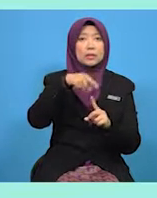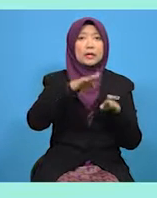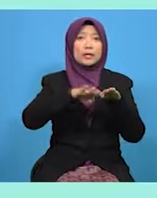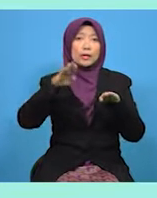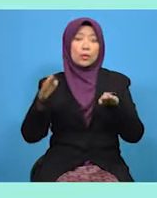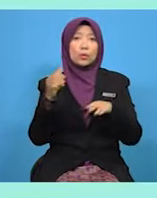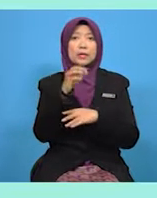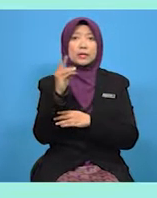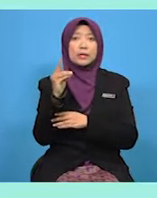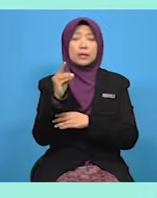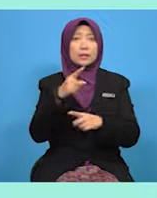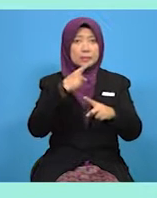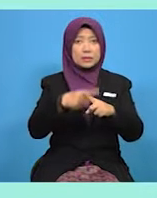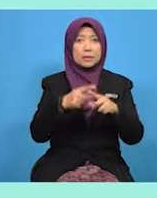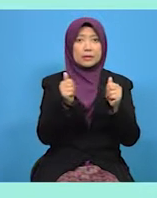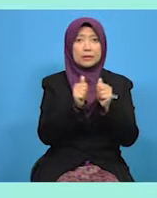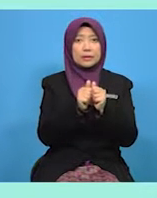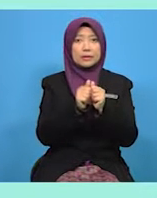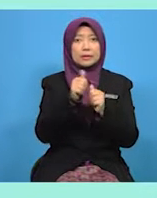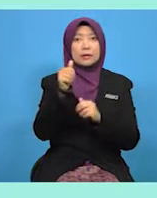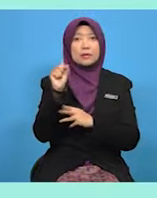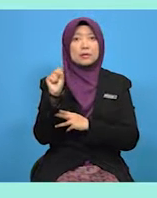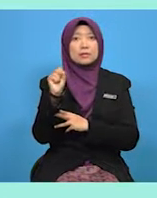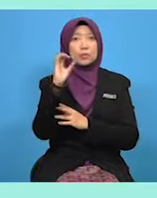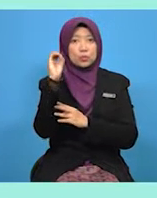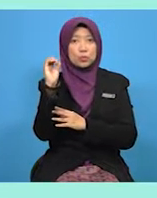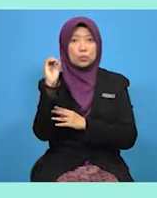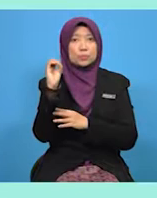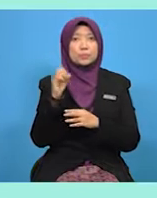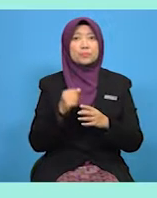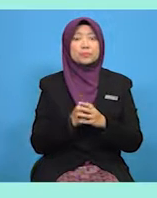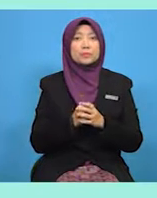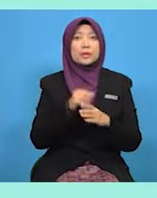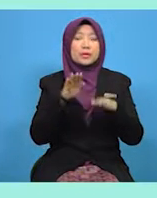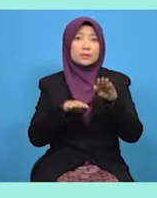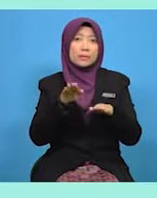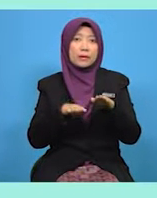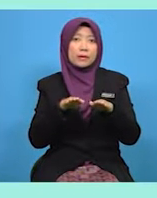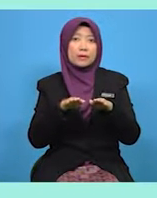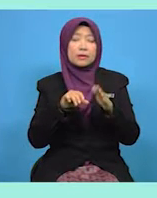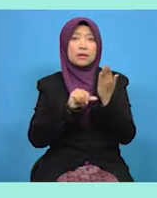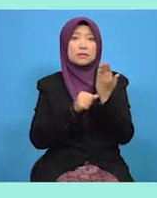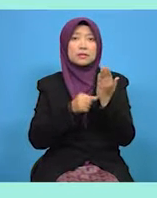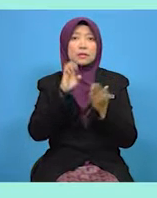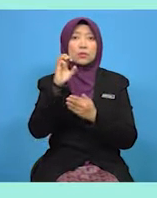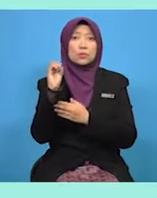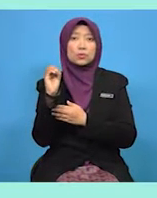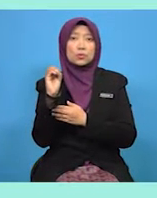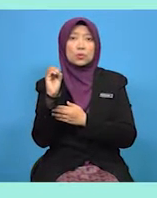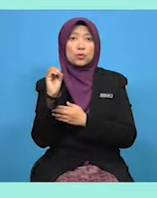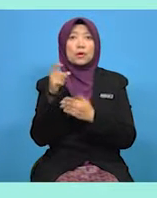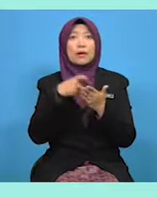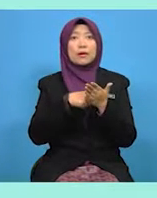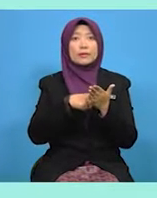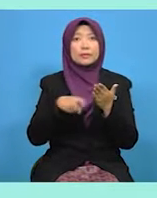AD bersilang dengan kelo AS kosong. Keseimbangan asal pada E kosong,